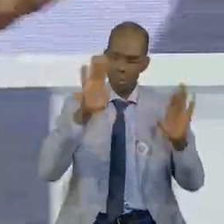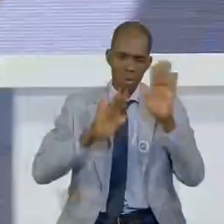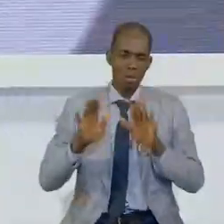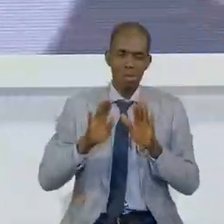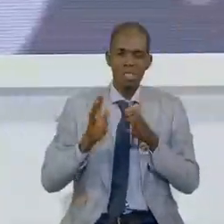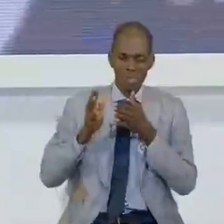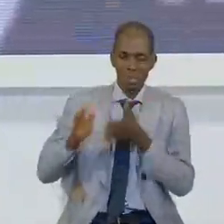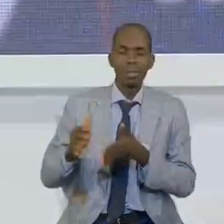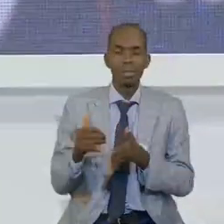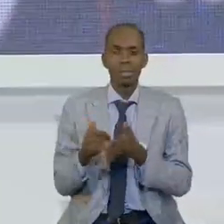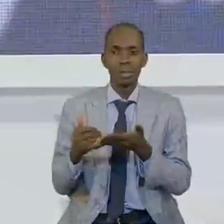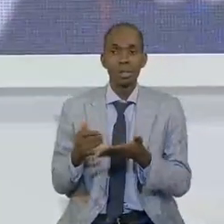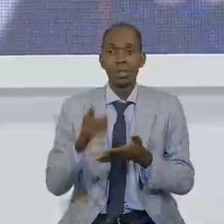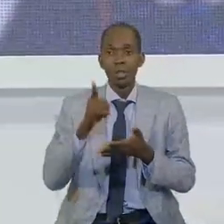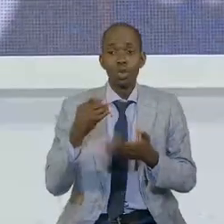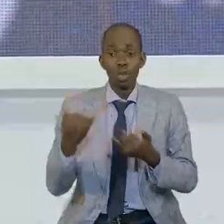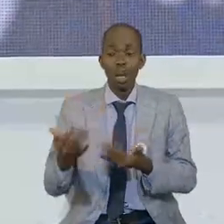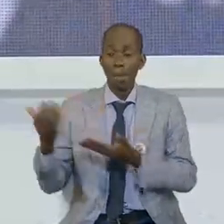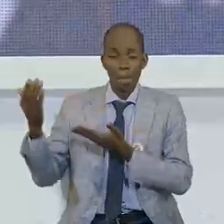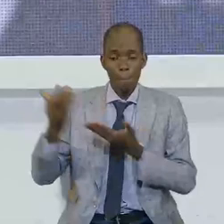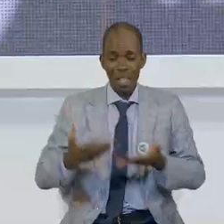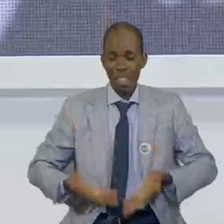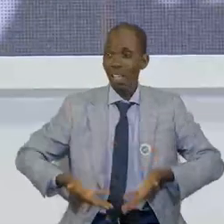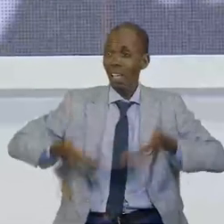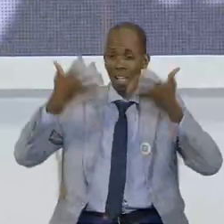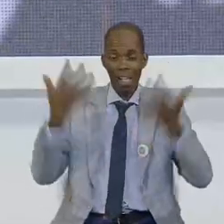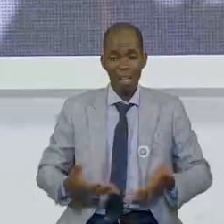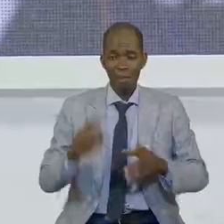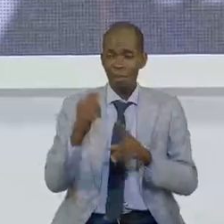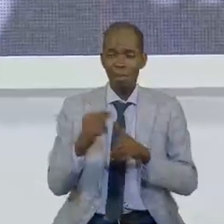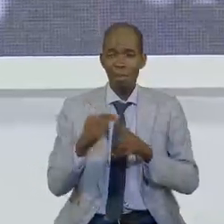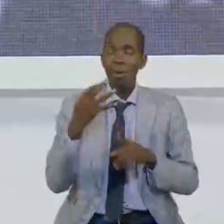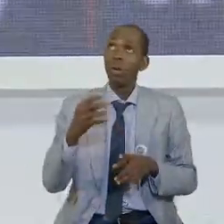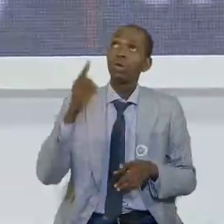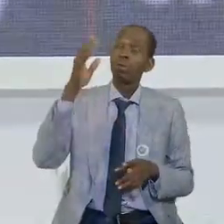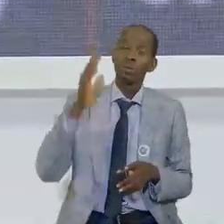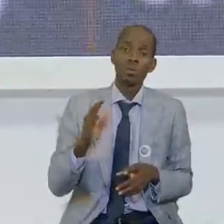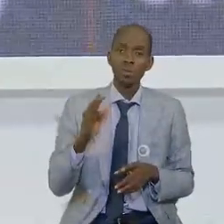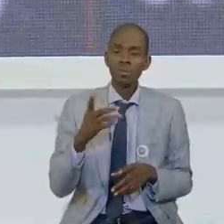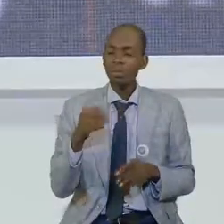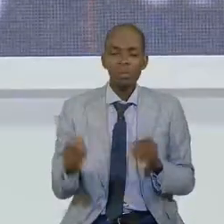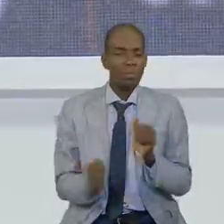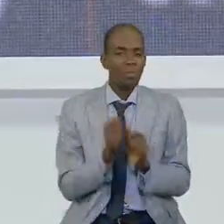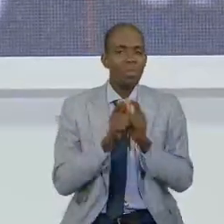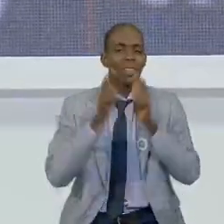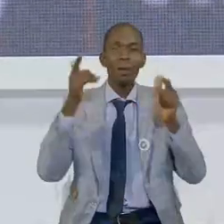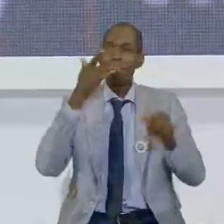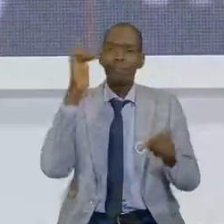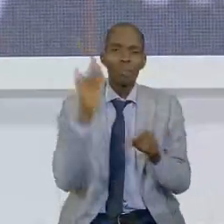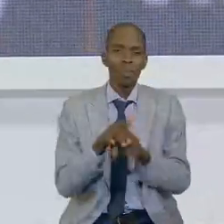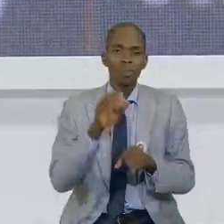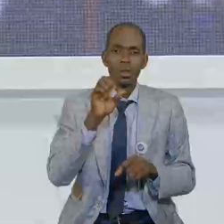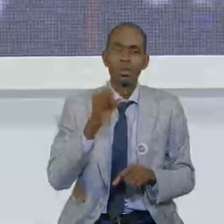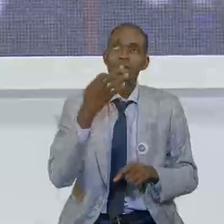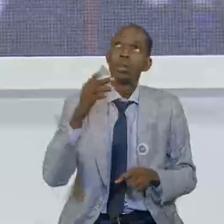pas. Bring in the heavy word of God. Amène la parole lourde de Dieu. The greater promise of les God. Grandes promesses de